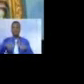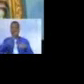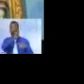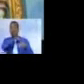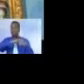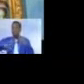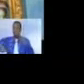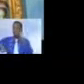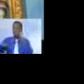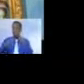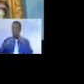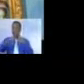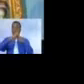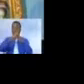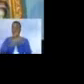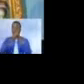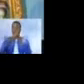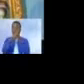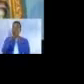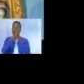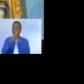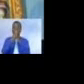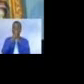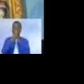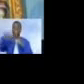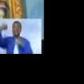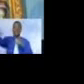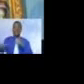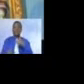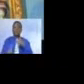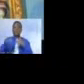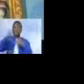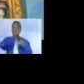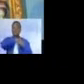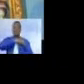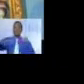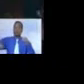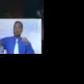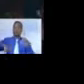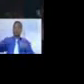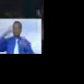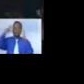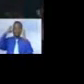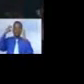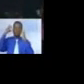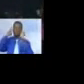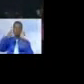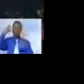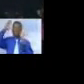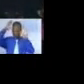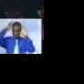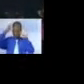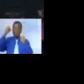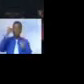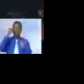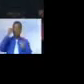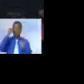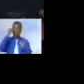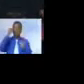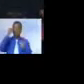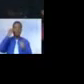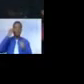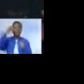chérifien, à l'ouverture de la rencontre. Invité du roi du Maroc, le chef de l'État ivoirien, le président Alassane